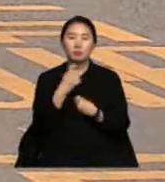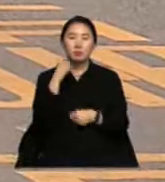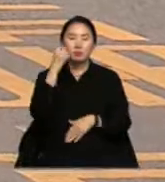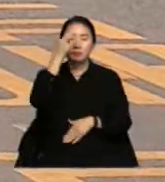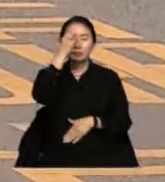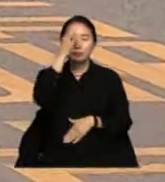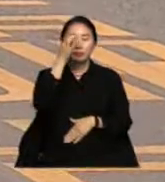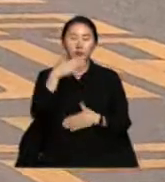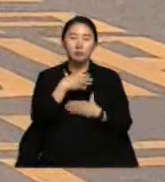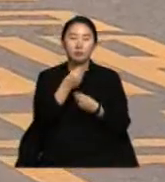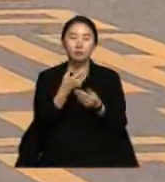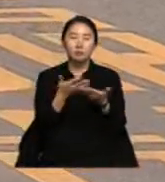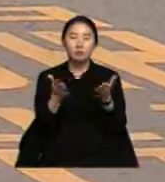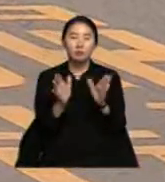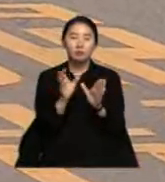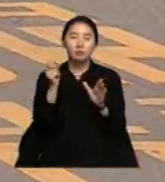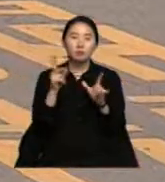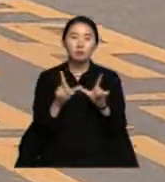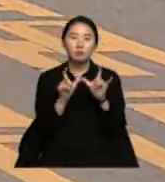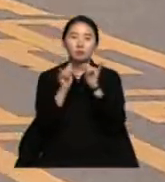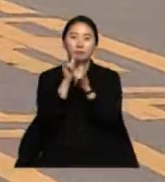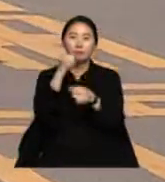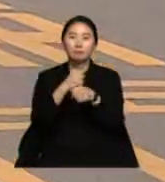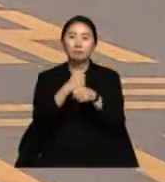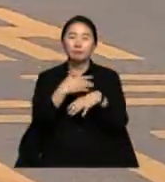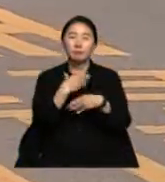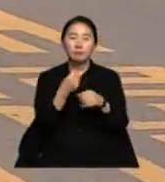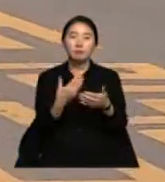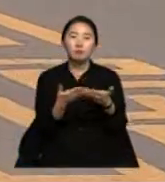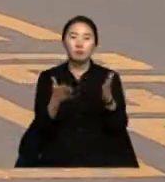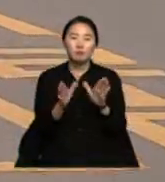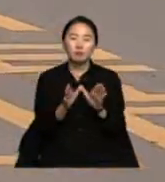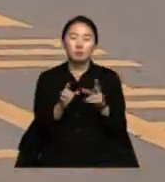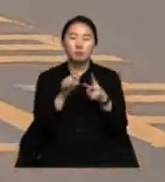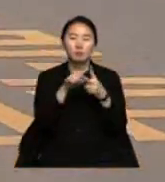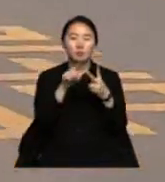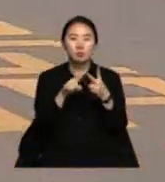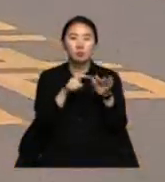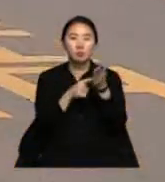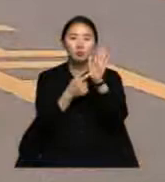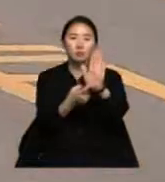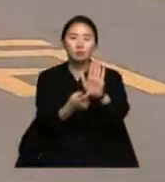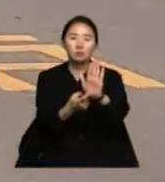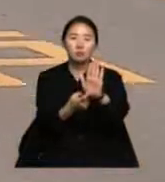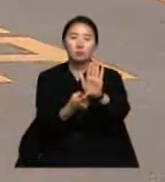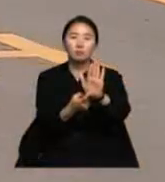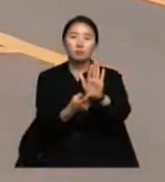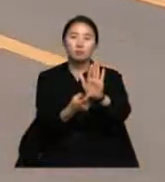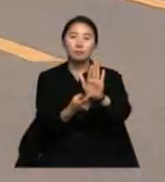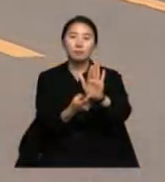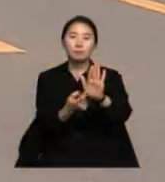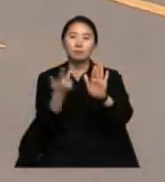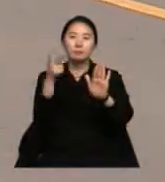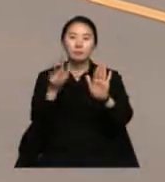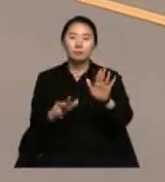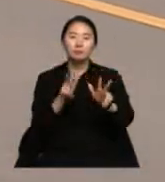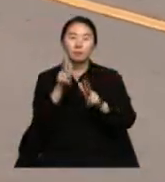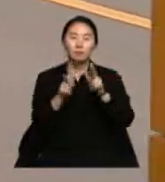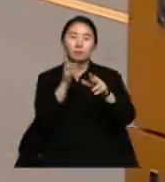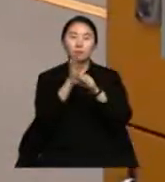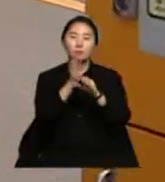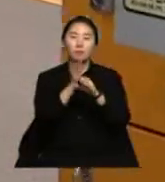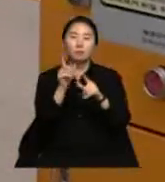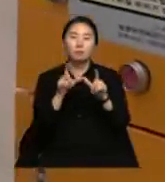예술성을 겸비한 안전마을, 그리고 주민이 만들어가는 안전마을, 이렇게 크게 두 가지의 추진 방향을 내세웠었는데요. 하지만 사업의